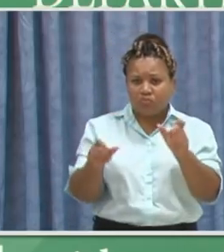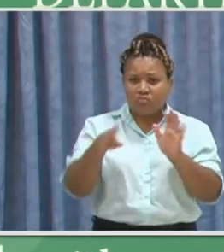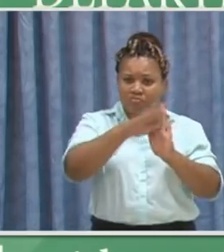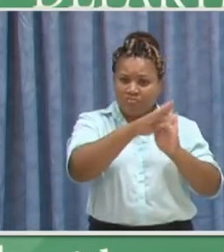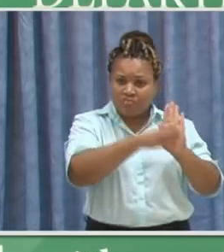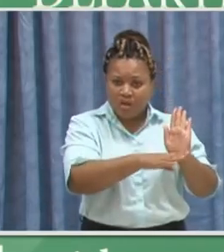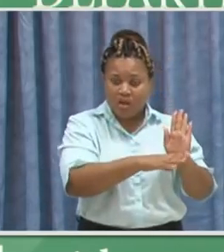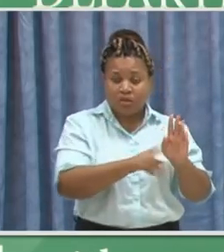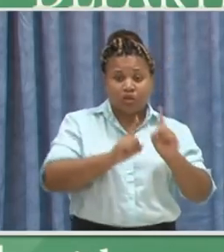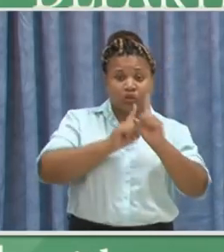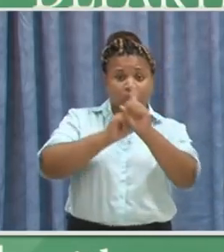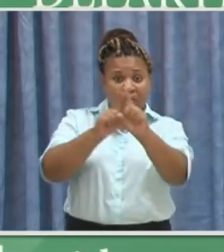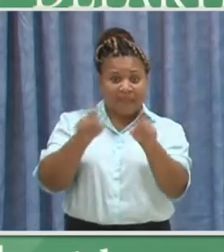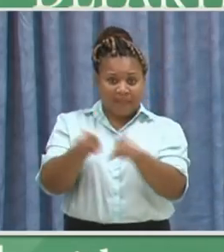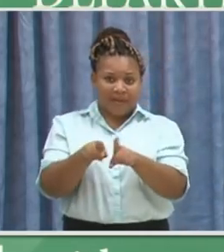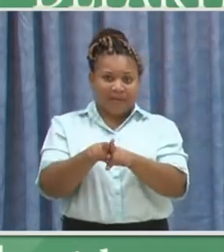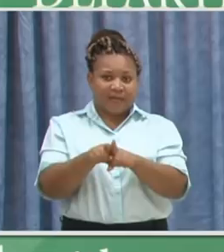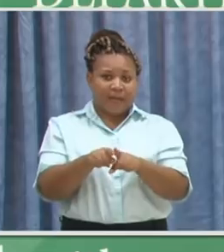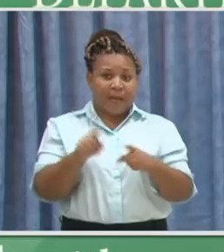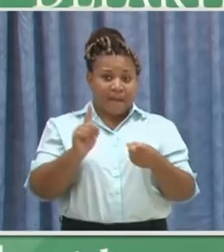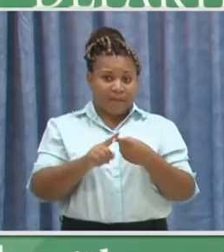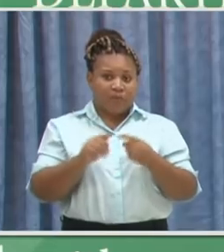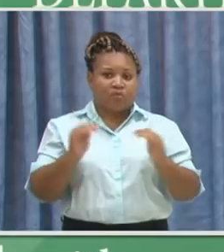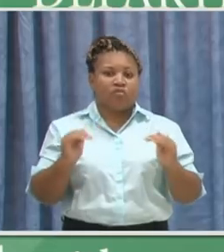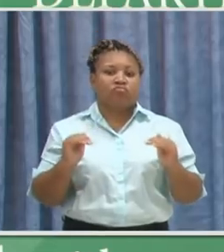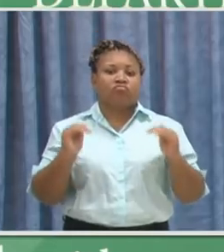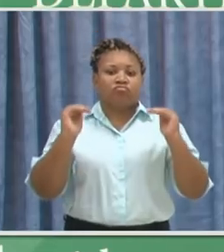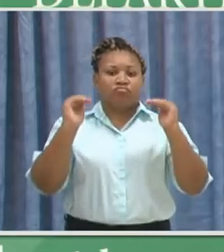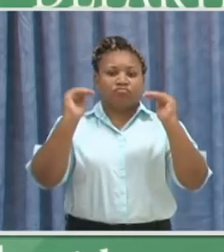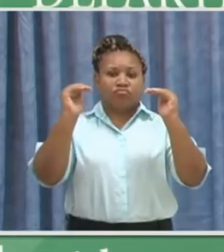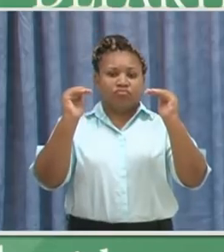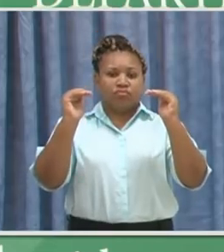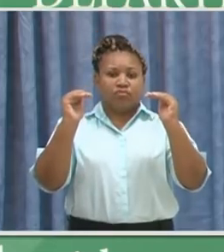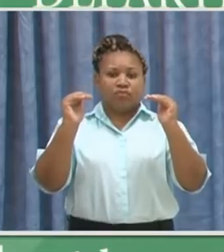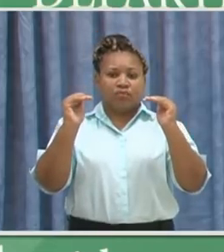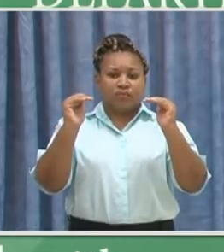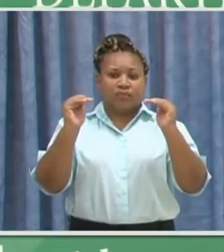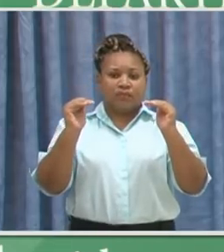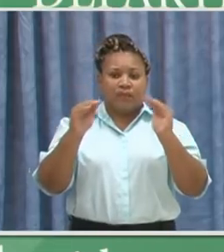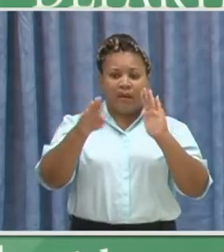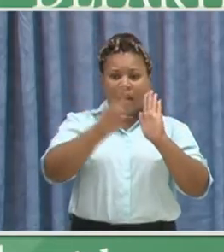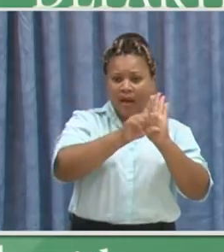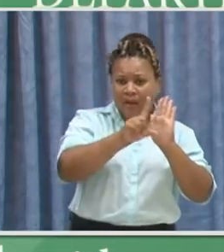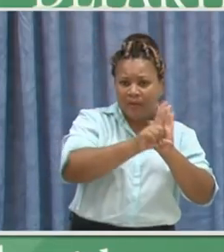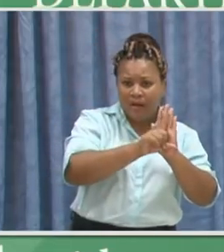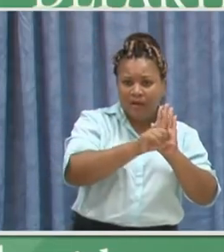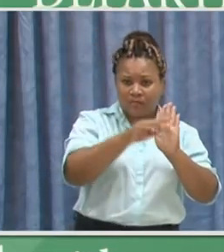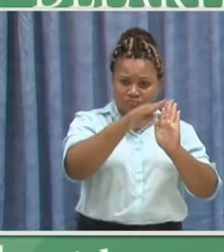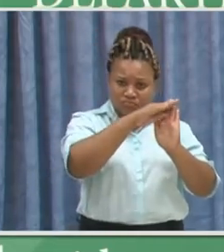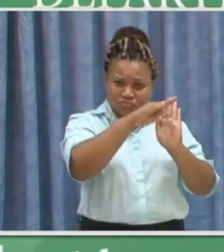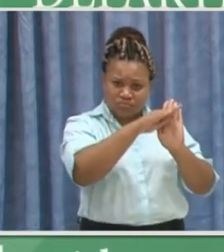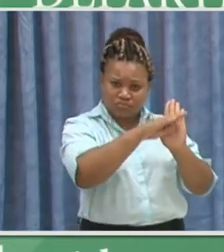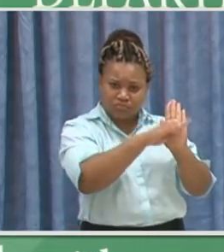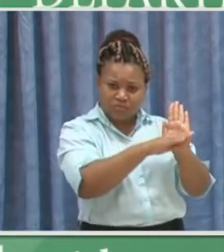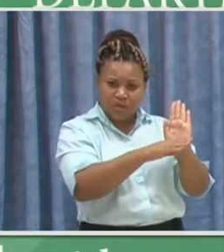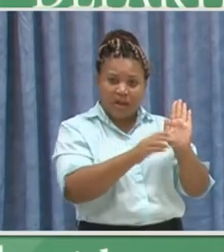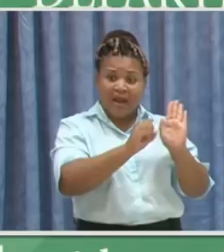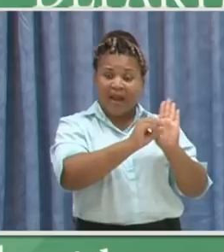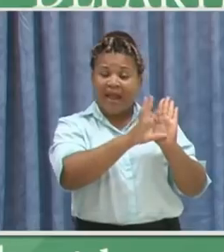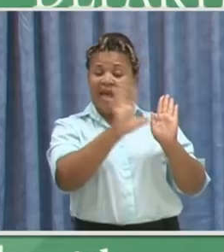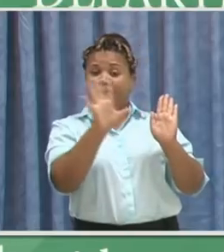critères qui bien délignés le savant plan, le savant guide, pour faire signe que